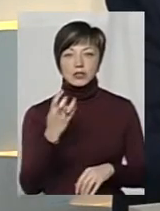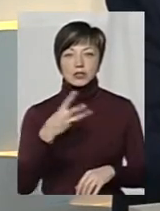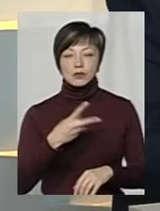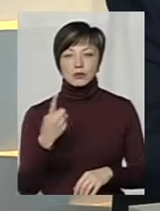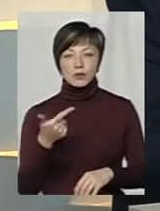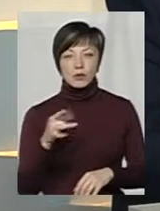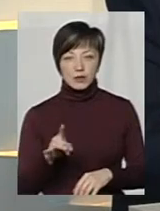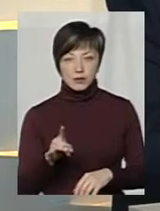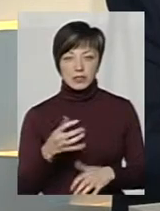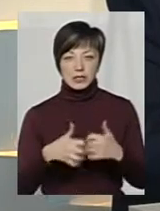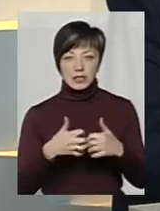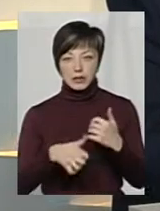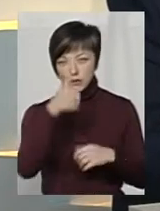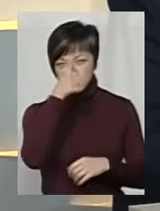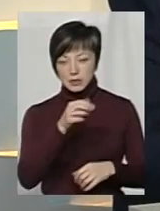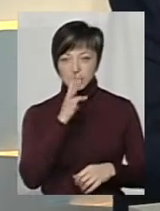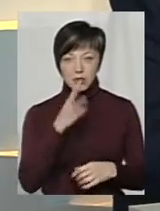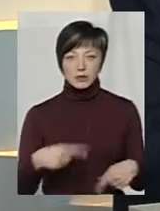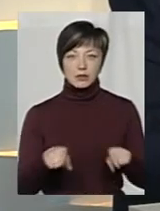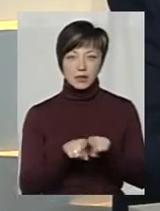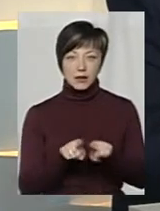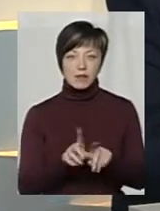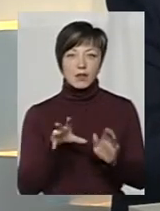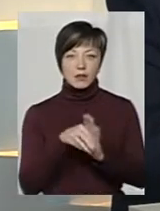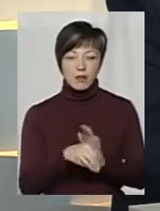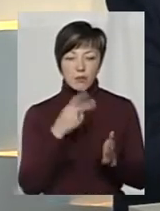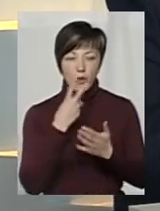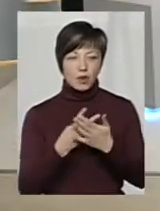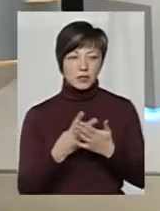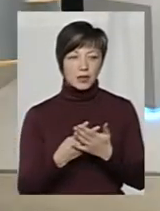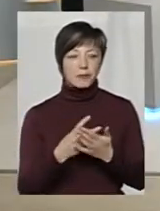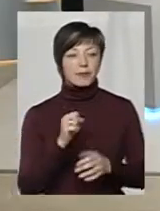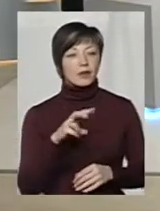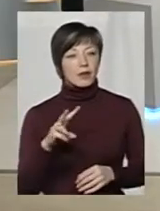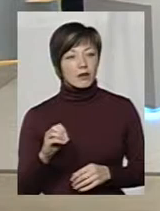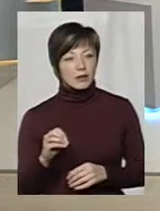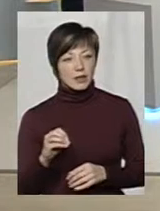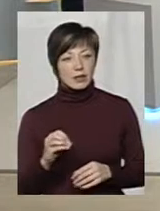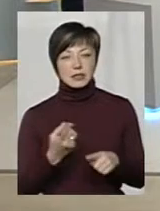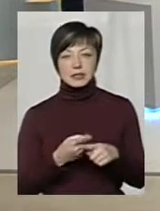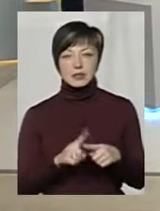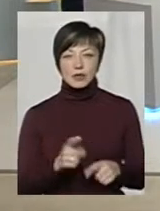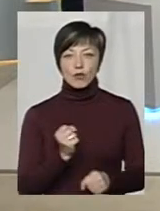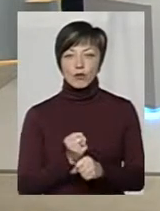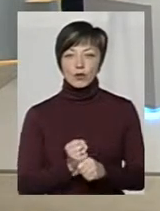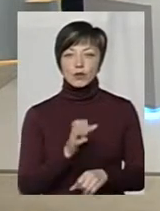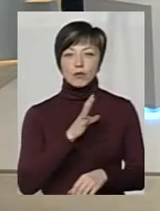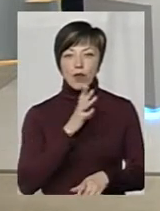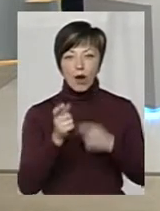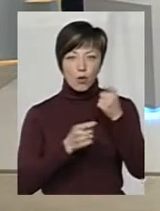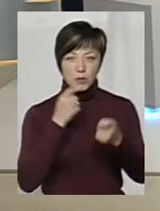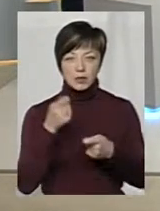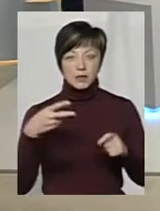7431 гривню середньомісячної заробітної плати. Таким чином вкладаємося в показники. Але ну, ця робота була кропітка,